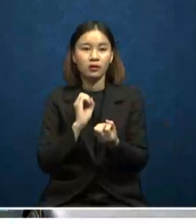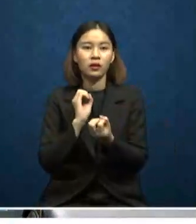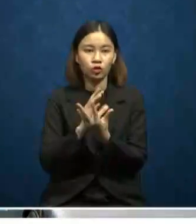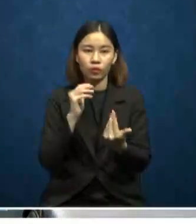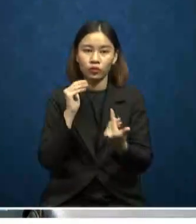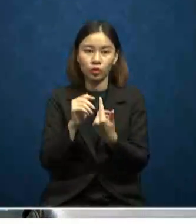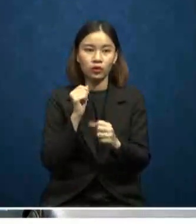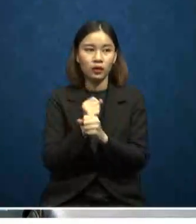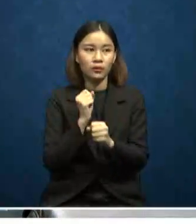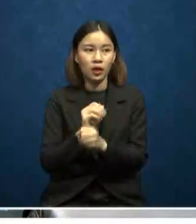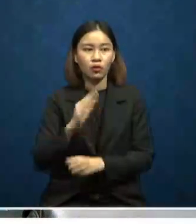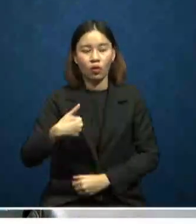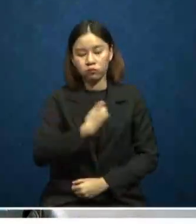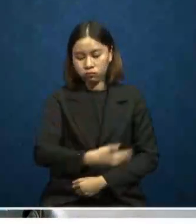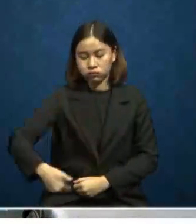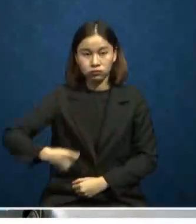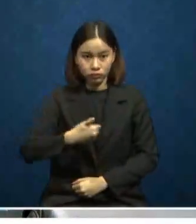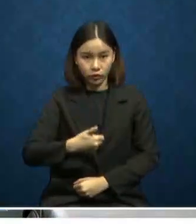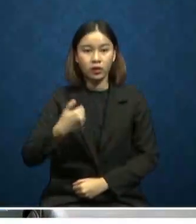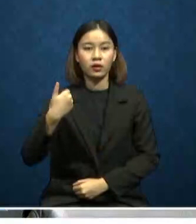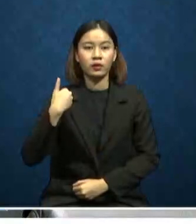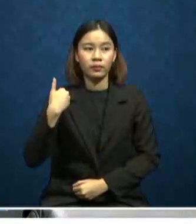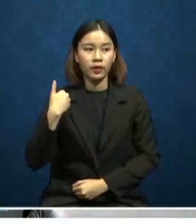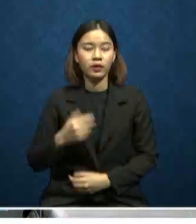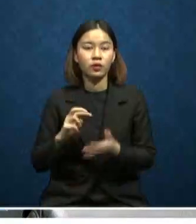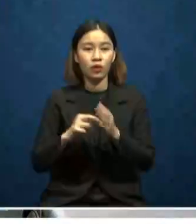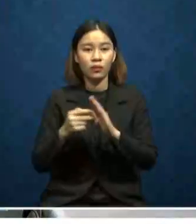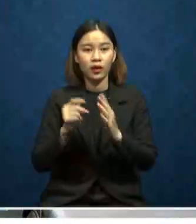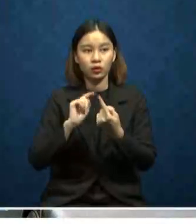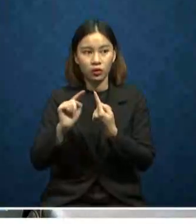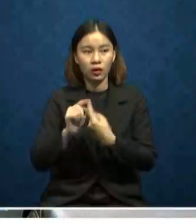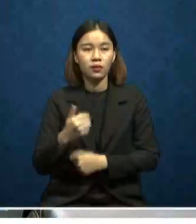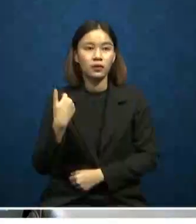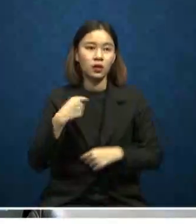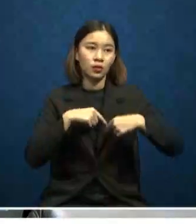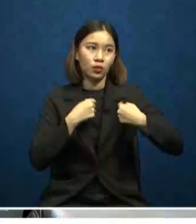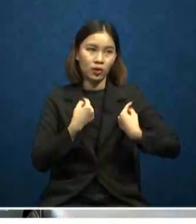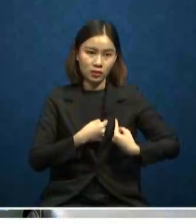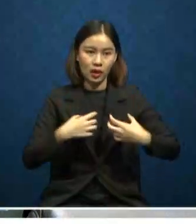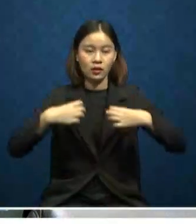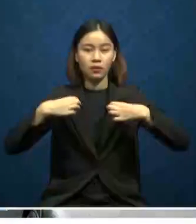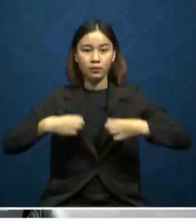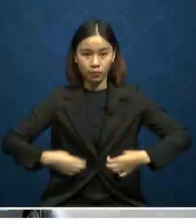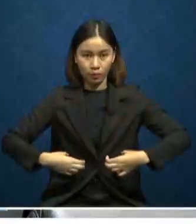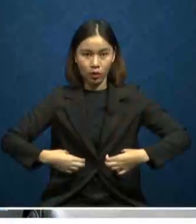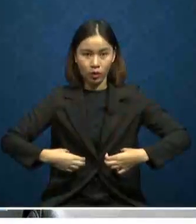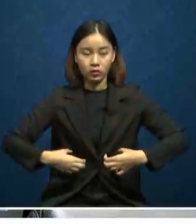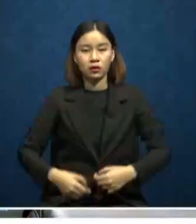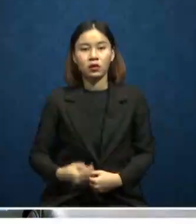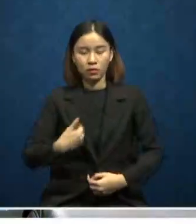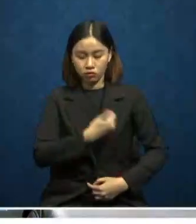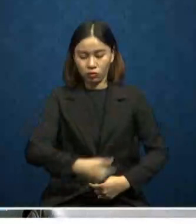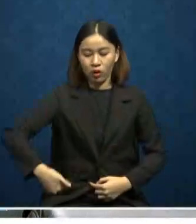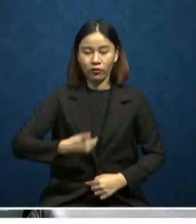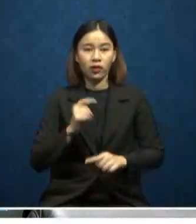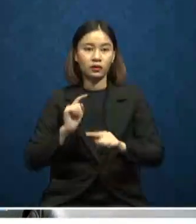ตรงต่อการทำงานของอวัยวะภายในของร่างกายซึ่งถือว่าไม่ว่าจะเป็นหัวใจปอดหรือว่าอวัยวะภายในส่วนอื่น